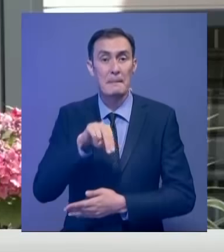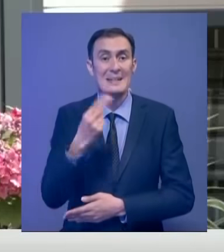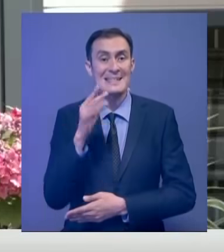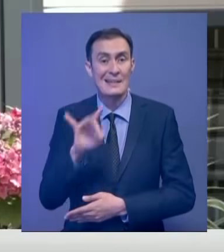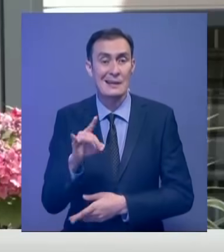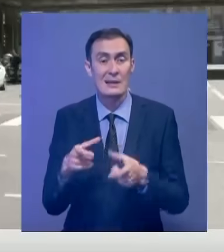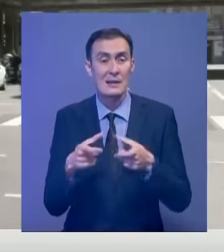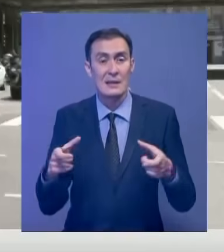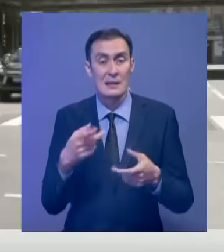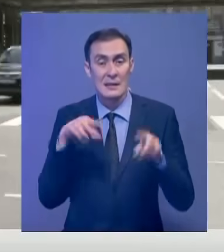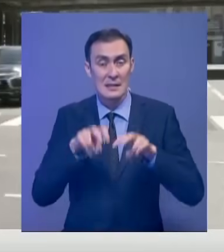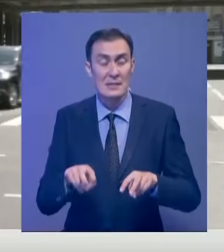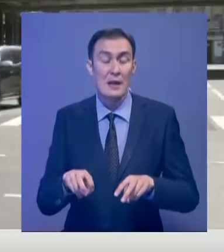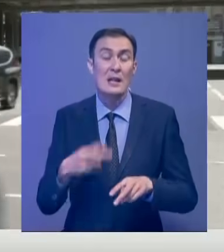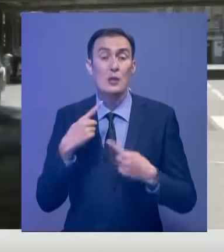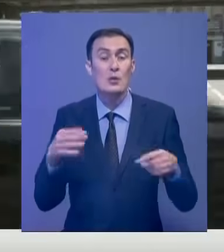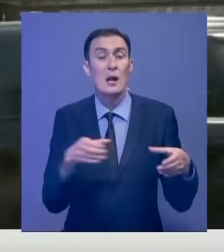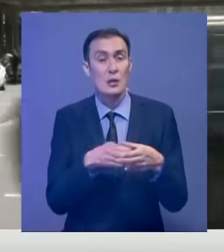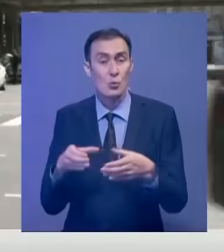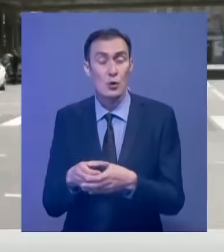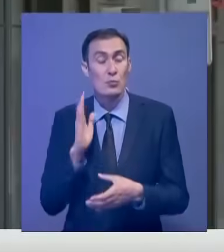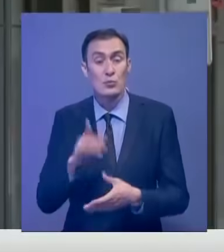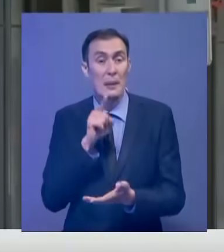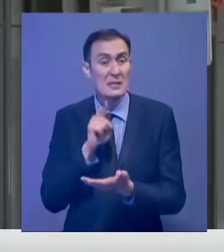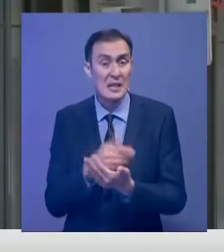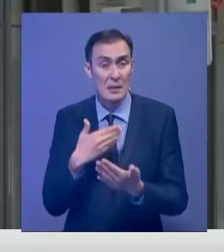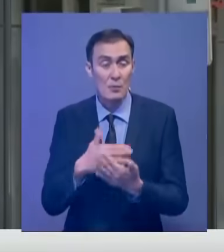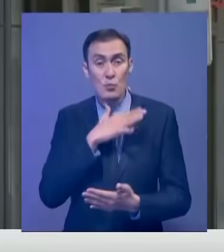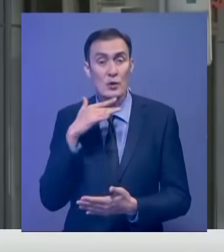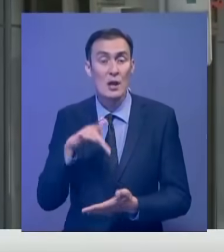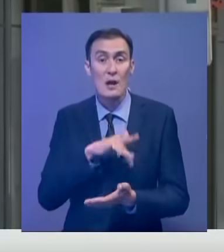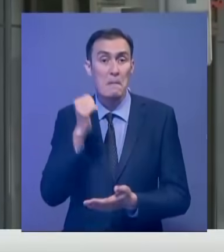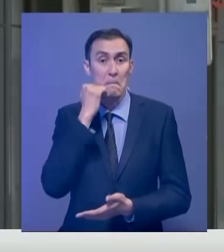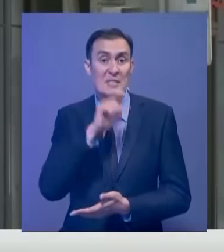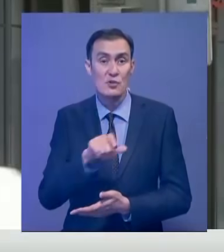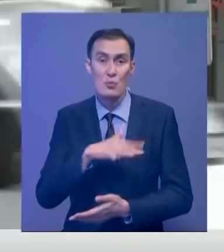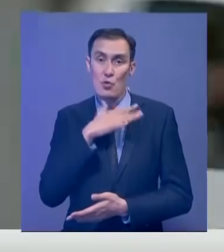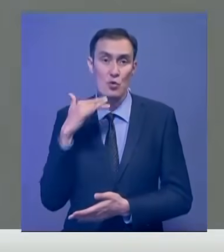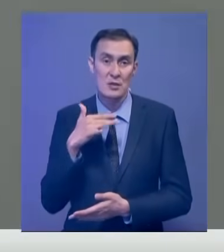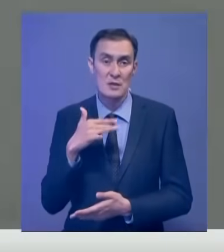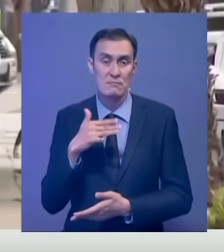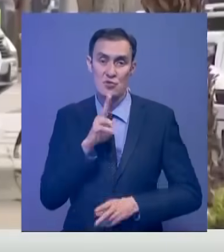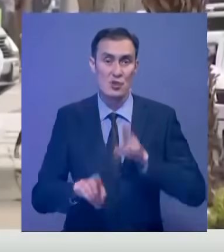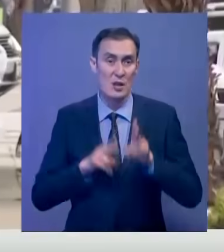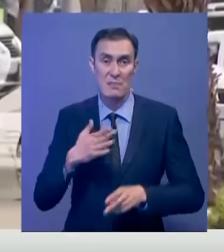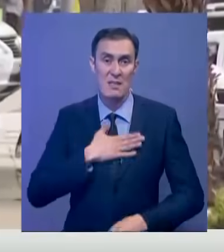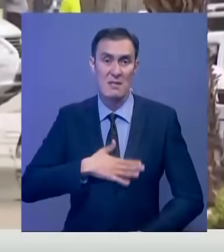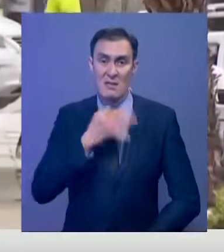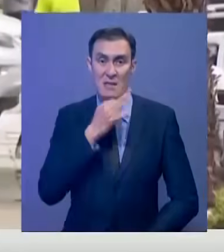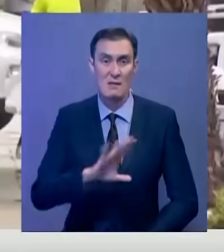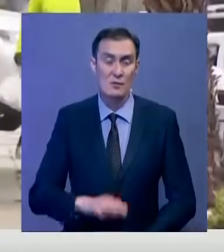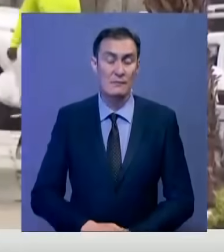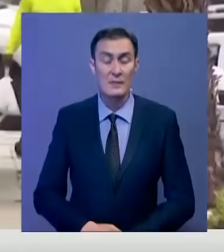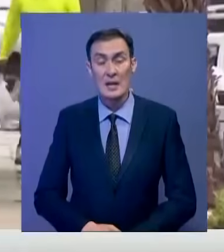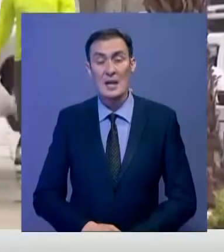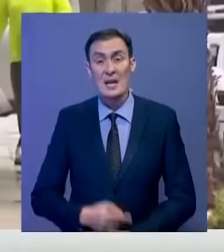Для отдельных категорий граждан прививки станут обязательными. У многих москвичей это вызвало серьезное недовольство. Индийский